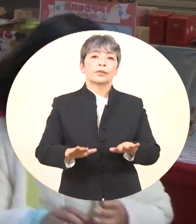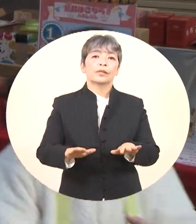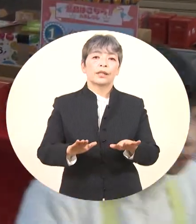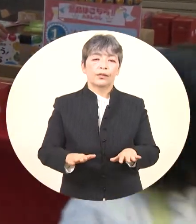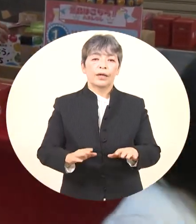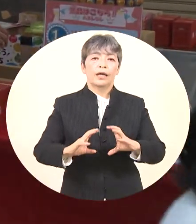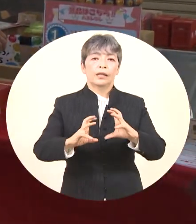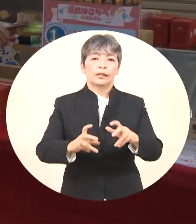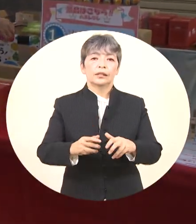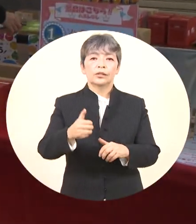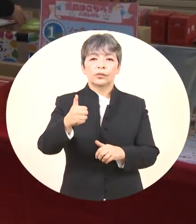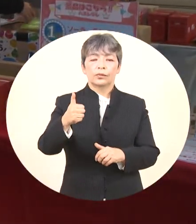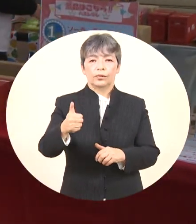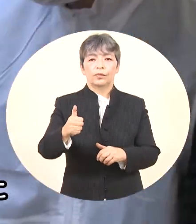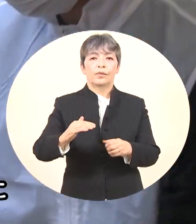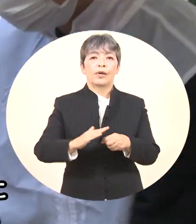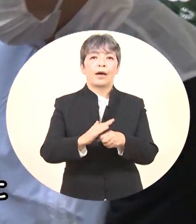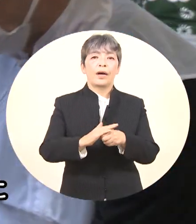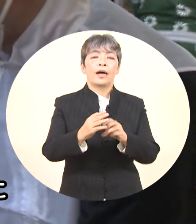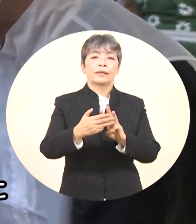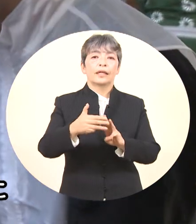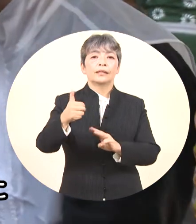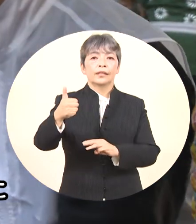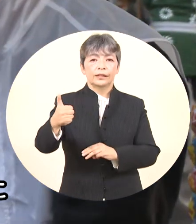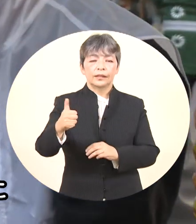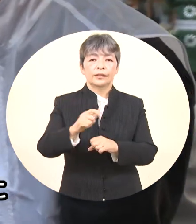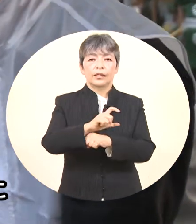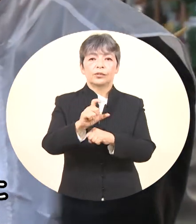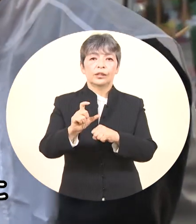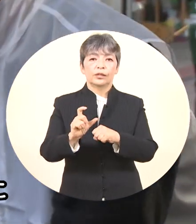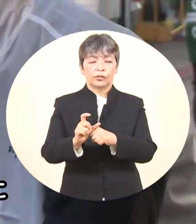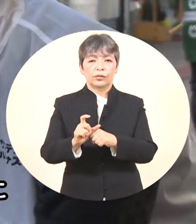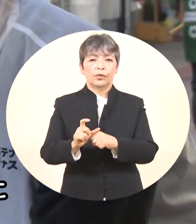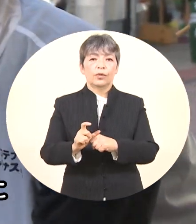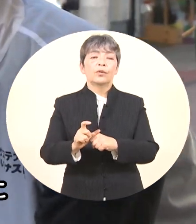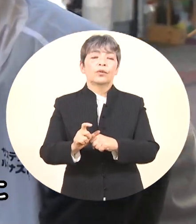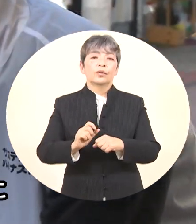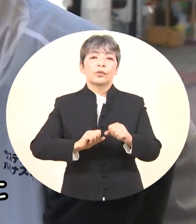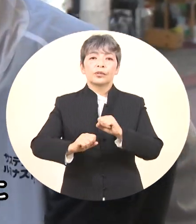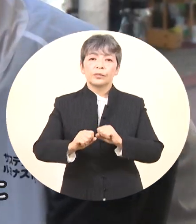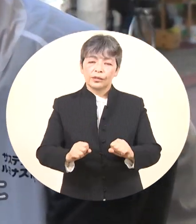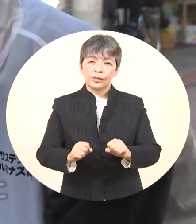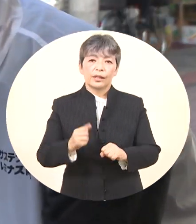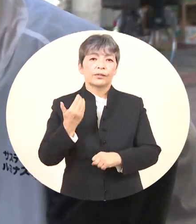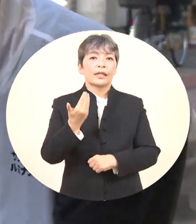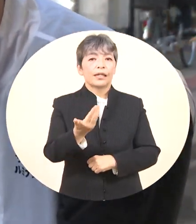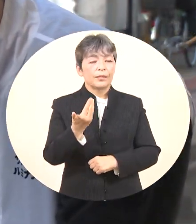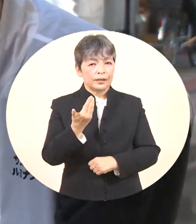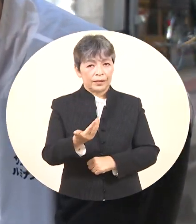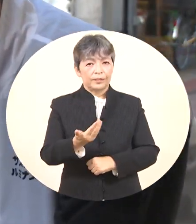は理事長の濱田さんに SDGs の取り組みについて伺いました。